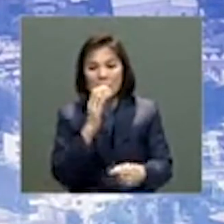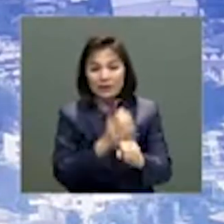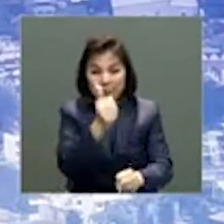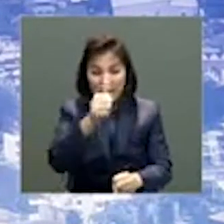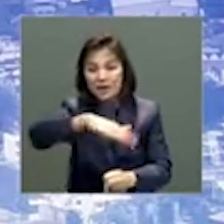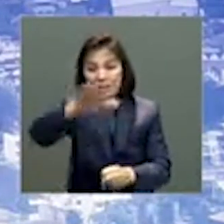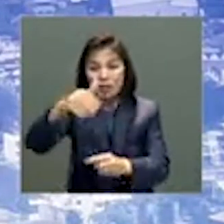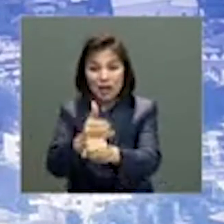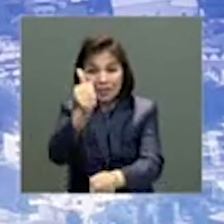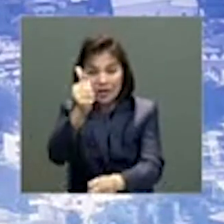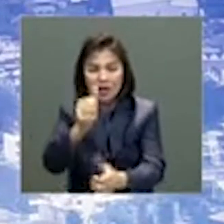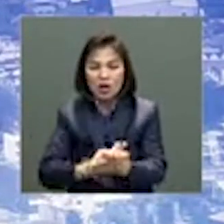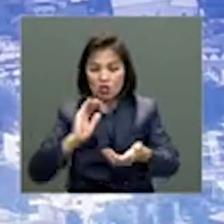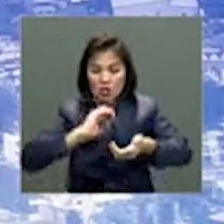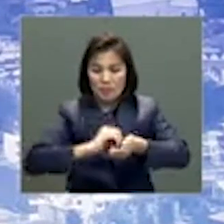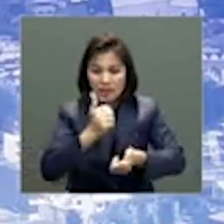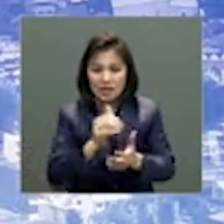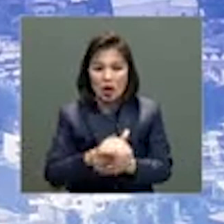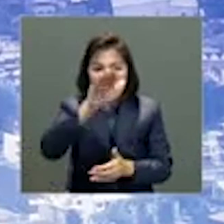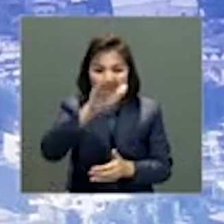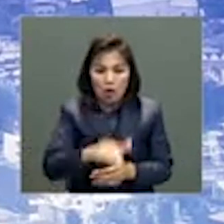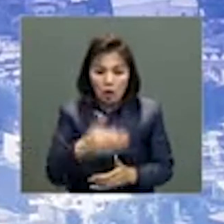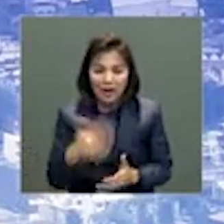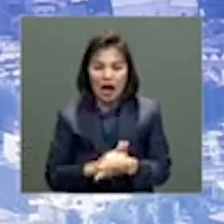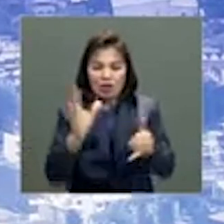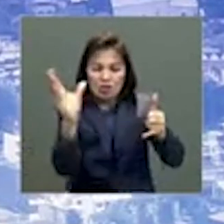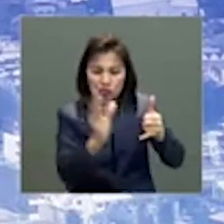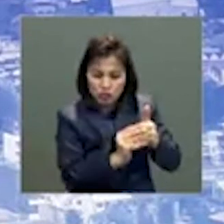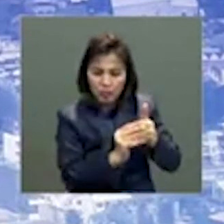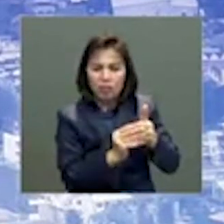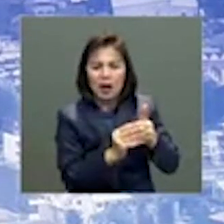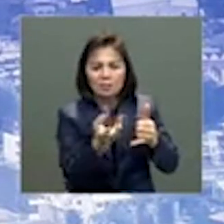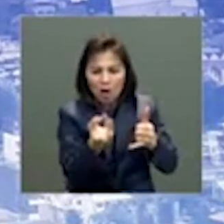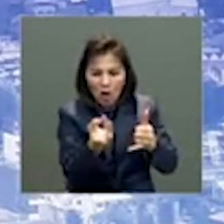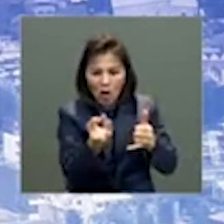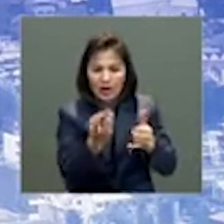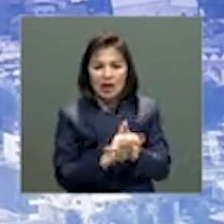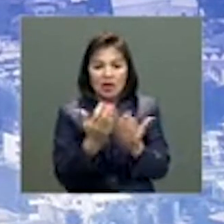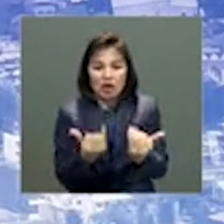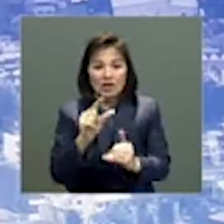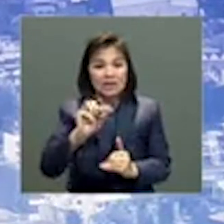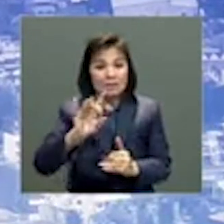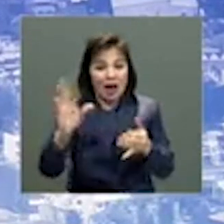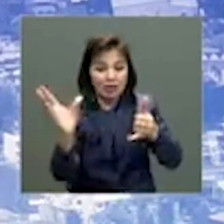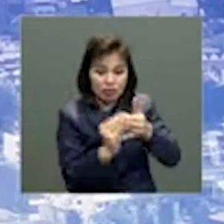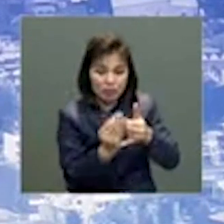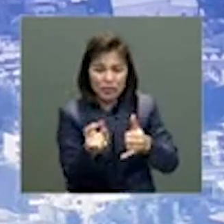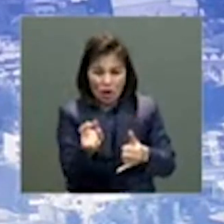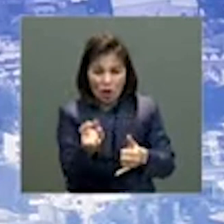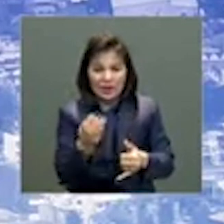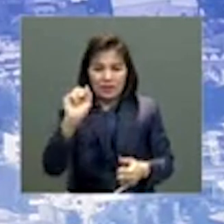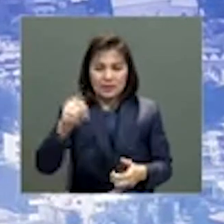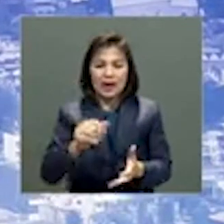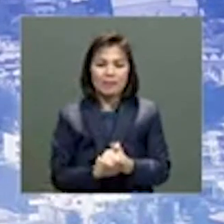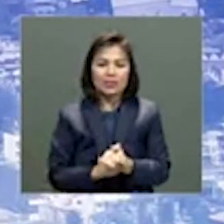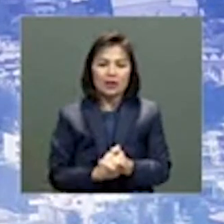ดีแล้วได้ตัวเลขที่ลงมา2หลักอย่างนี้แล้วแล้วหลักลงไปเรื่อยๆเรามาแตะต่ำสุดคือ28อย่างนี้แล้วเราก็จ